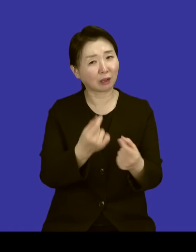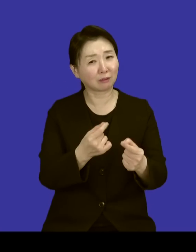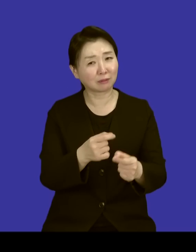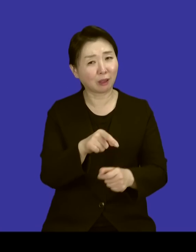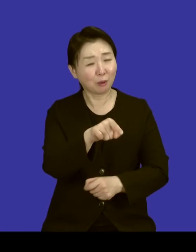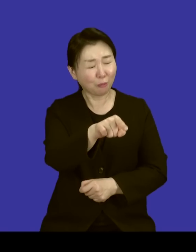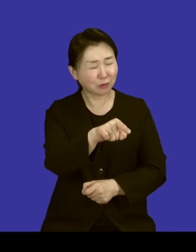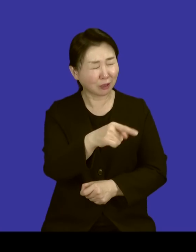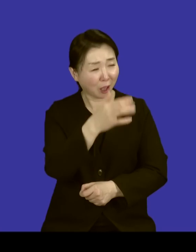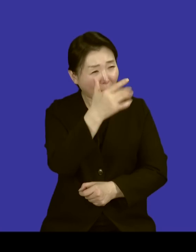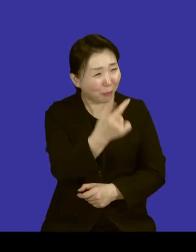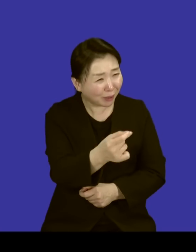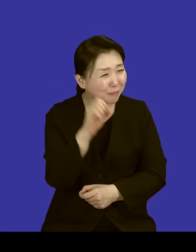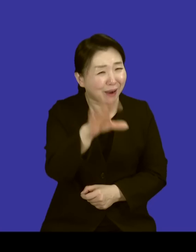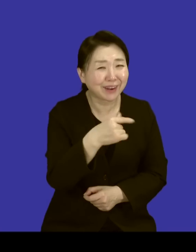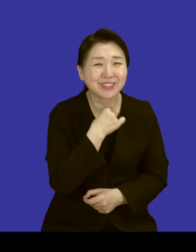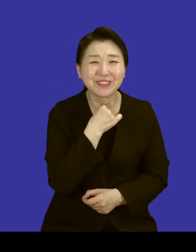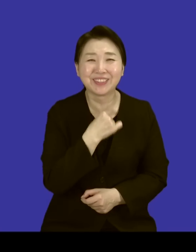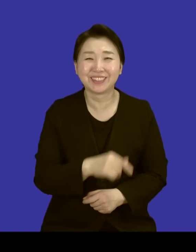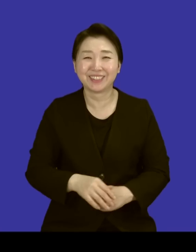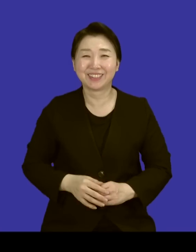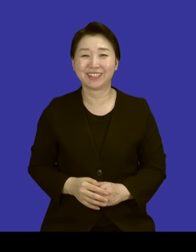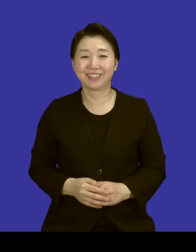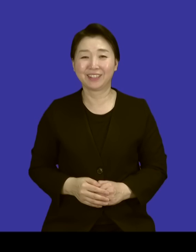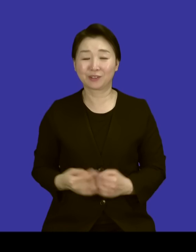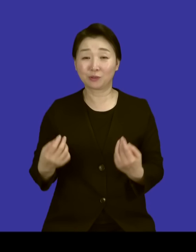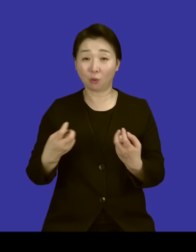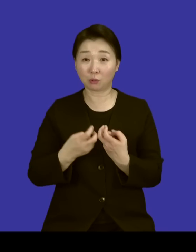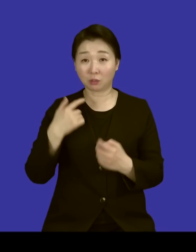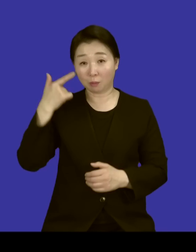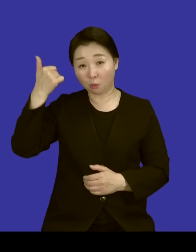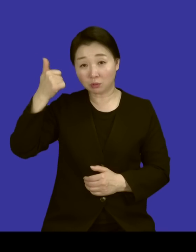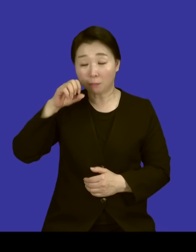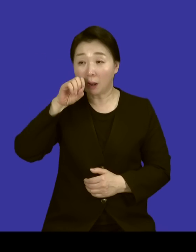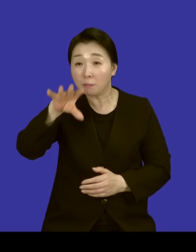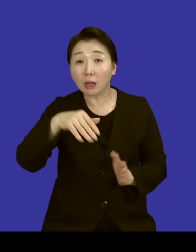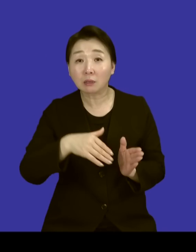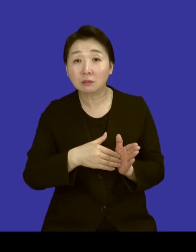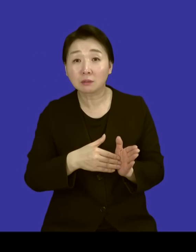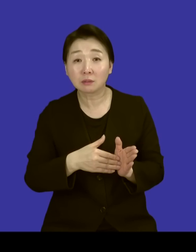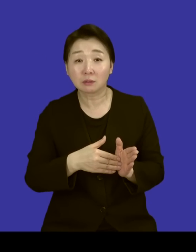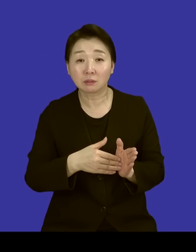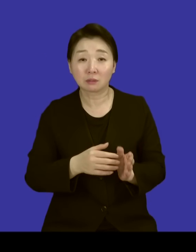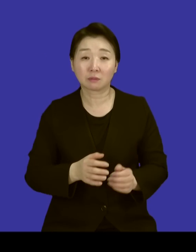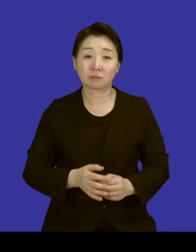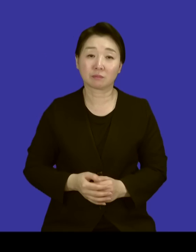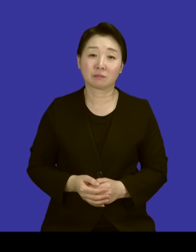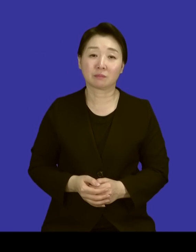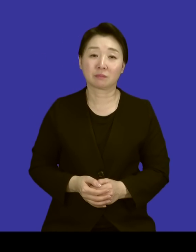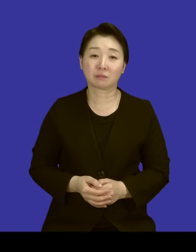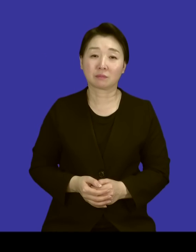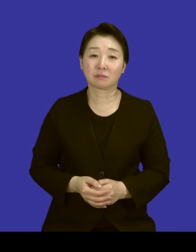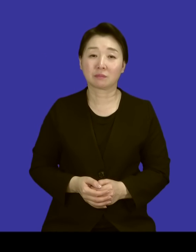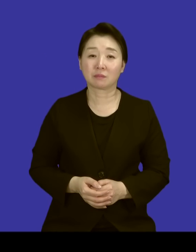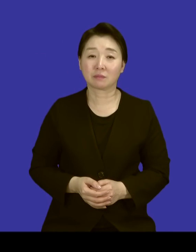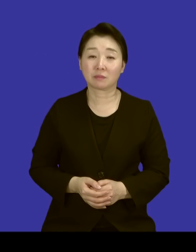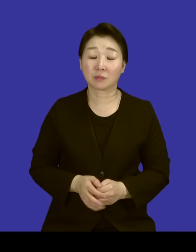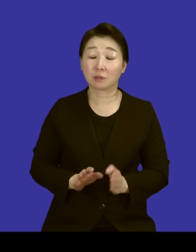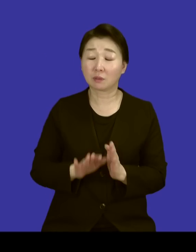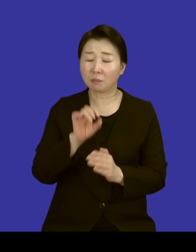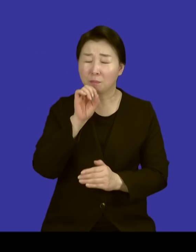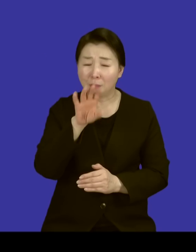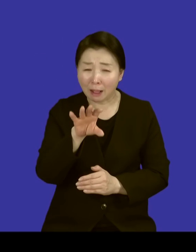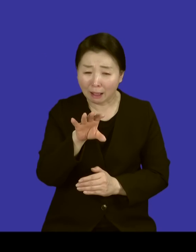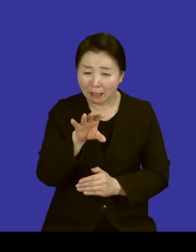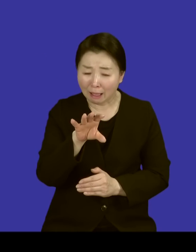목사님 바보예요 하고 싶었어요 진짜로. 예. 근데 어떻게 해요? 제가 목사인데 말을 뱉었잖아요. 네. 그렇다고 이제 거둘 수도